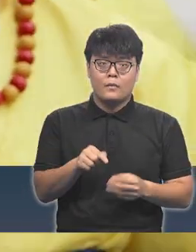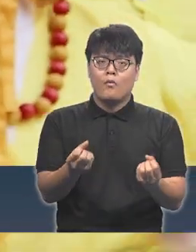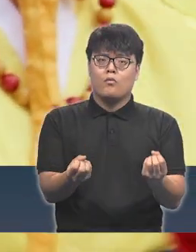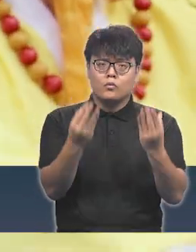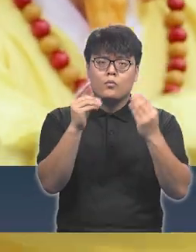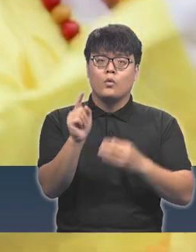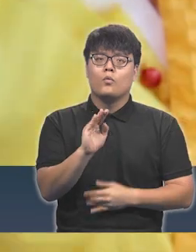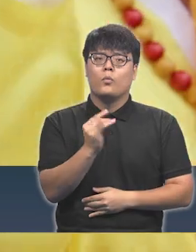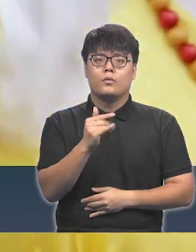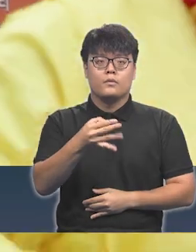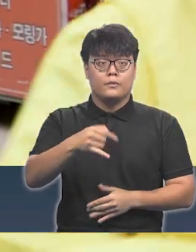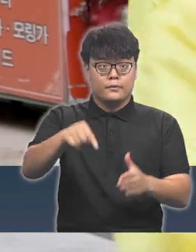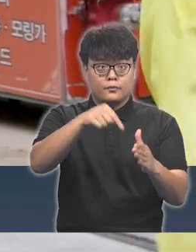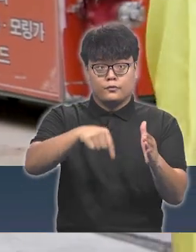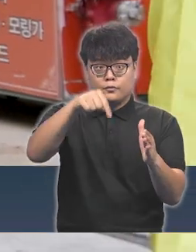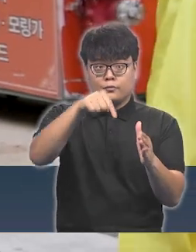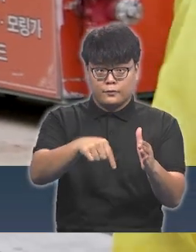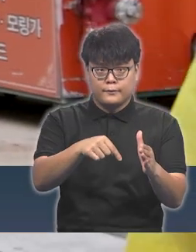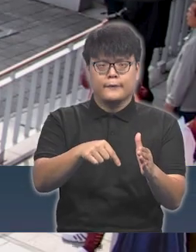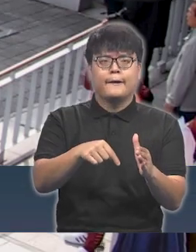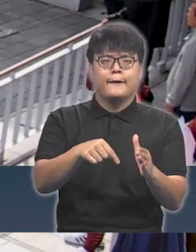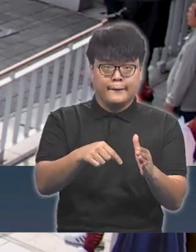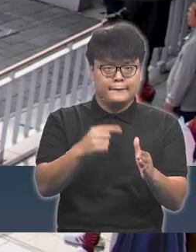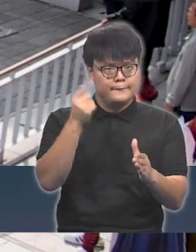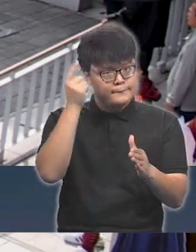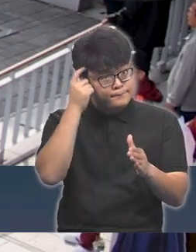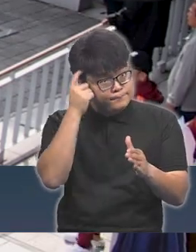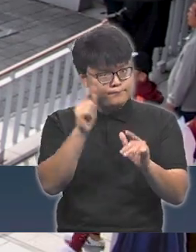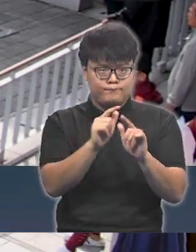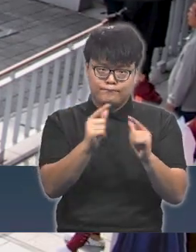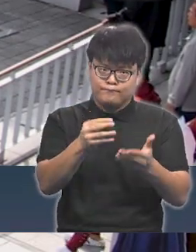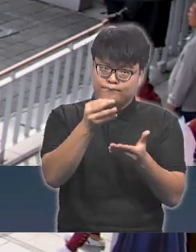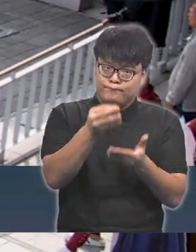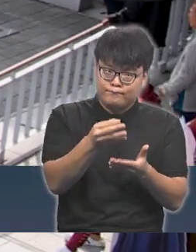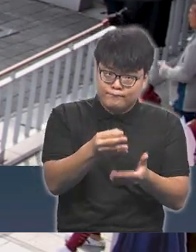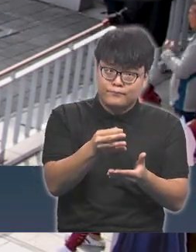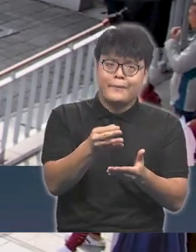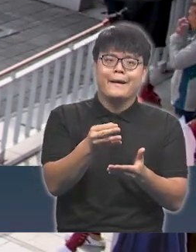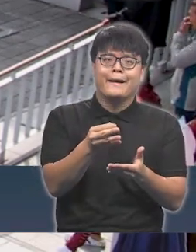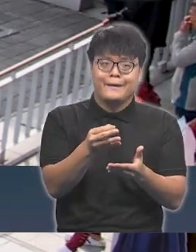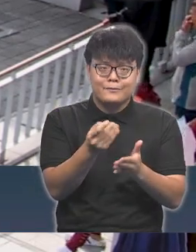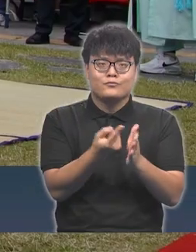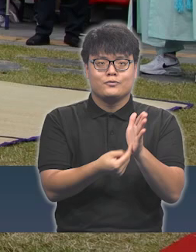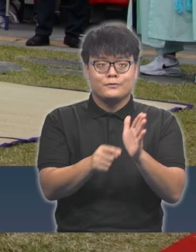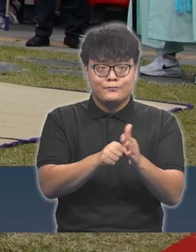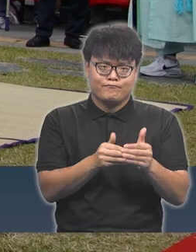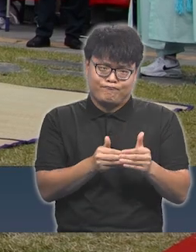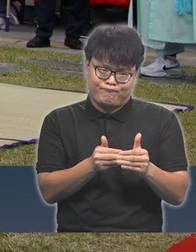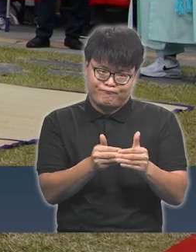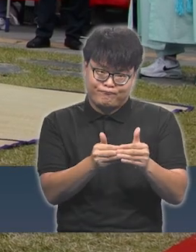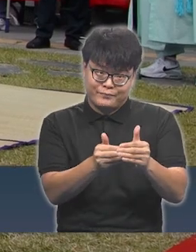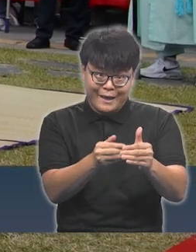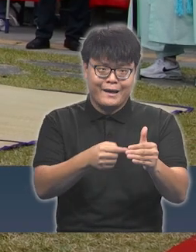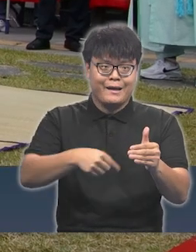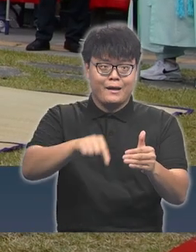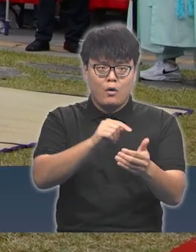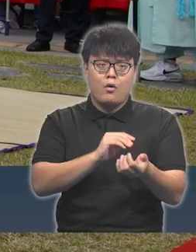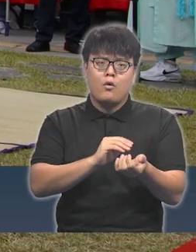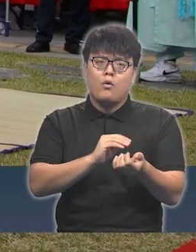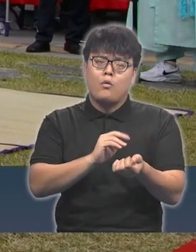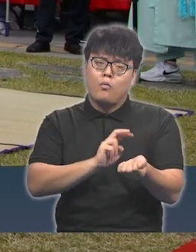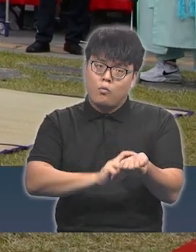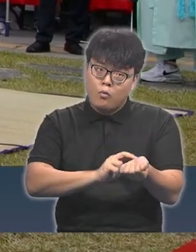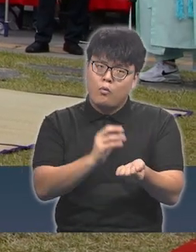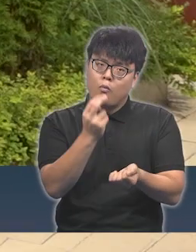행사입니다 행사에서는 보원의 구 정신을 기리고 한학의 가치를 조명하기 위 에 진행되는 보재